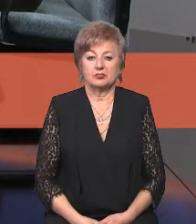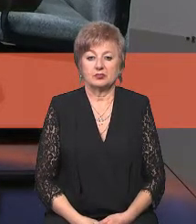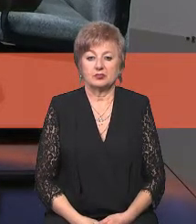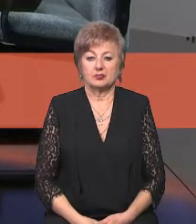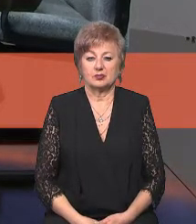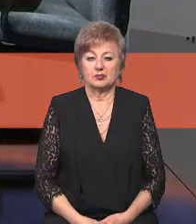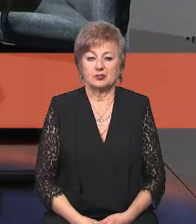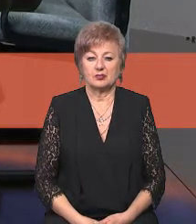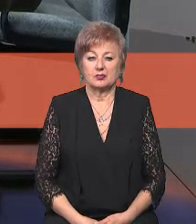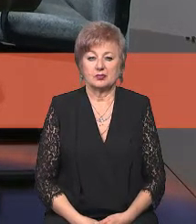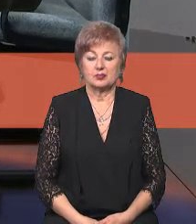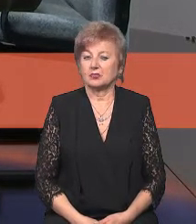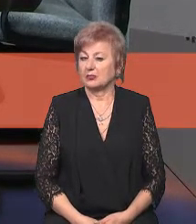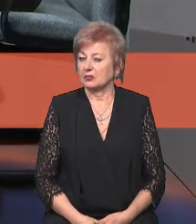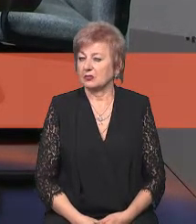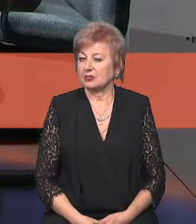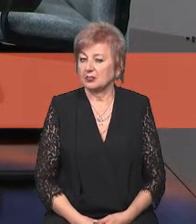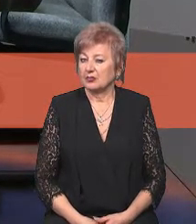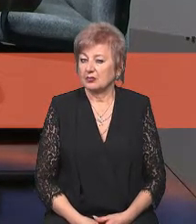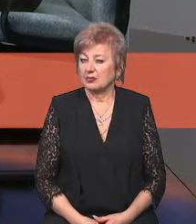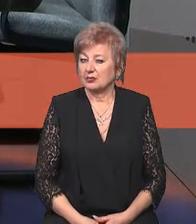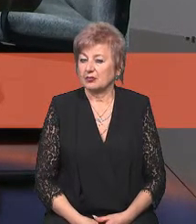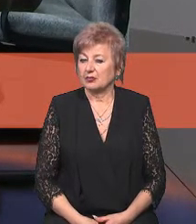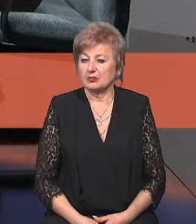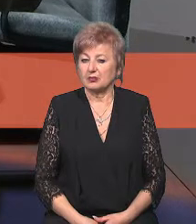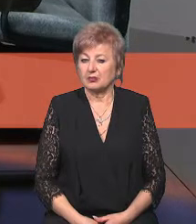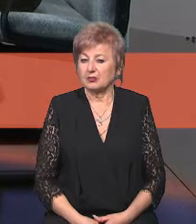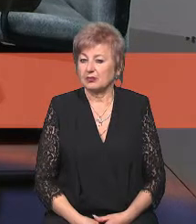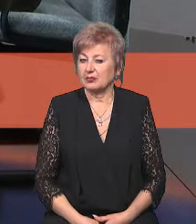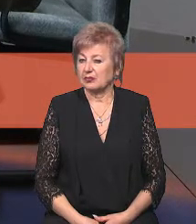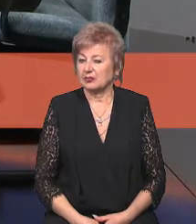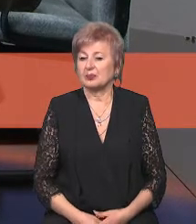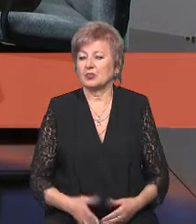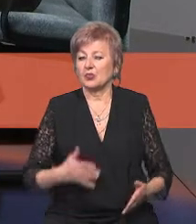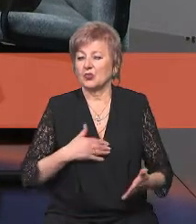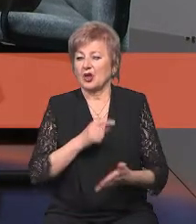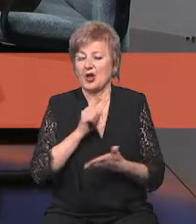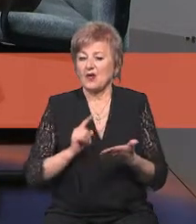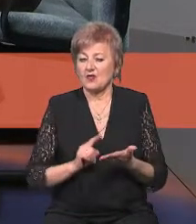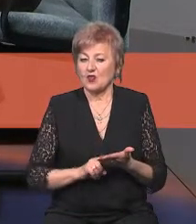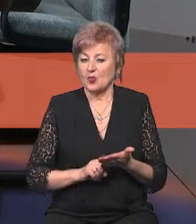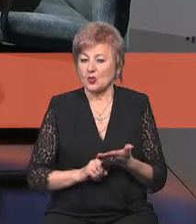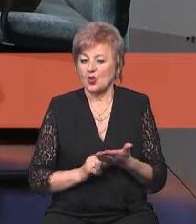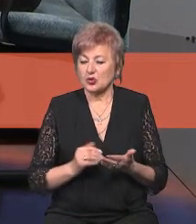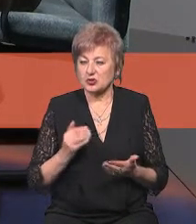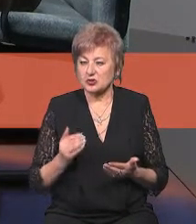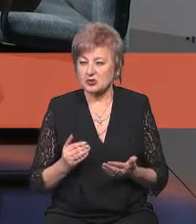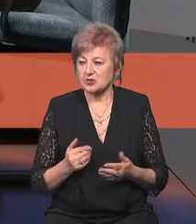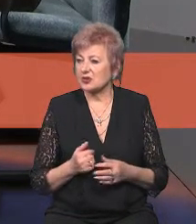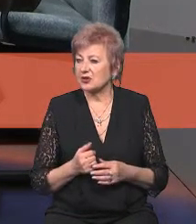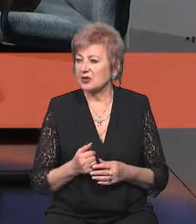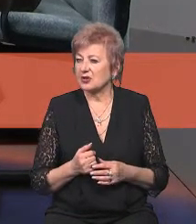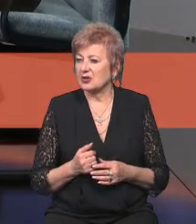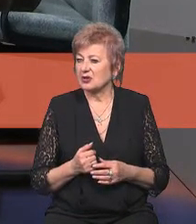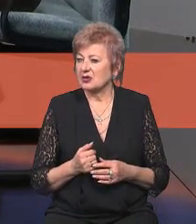ви? Добрий вечір. Добрий. Я хотіла запитати у вас, чи є якісь нововведення